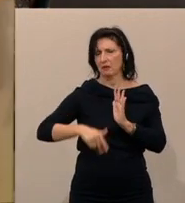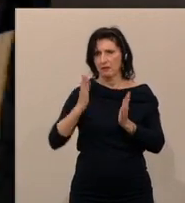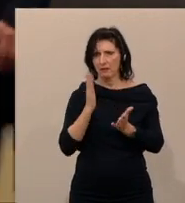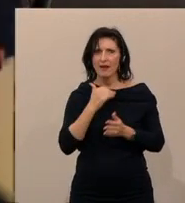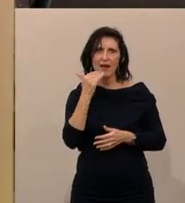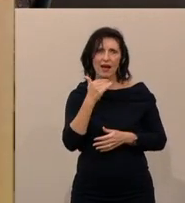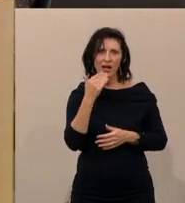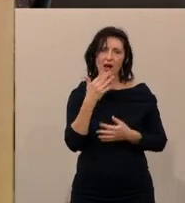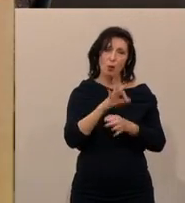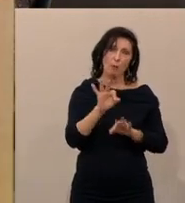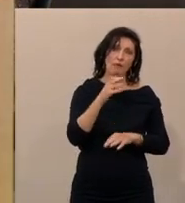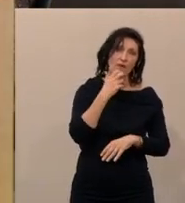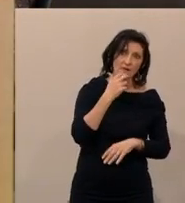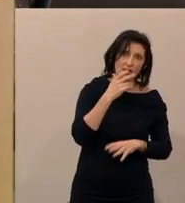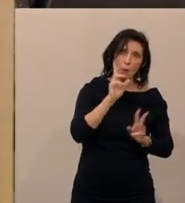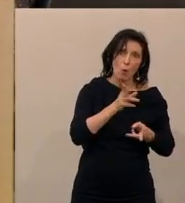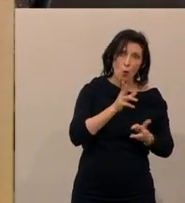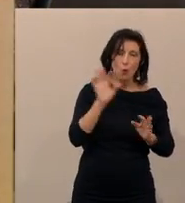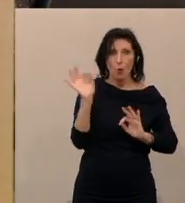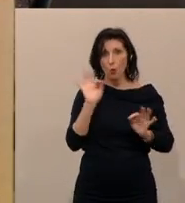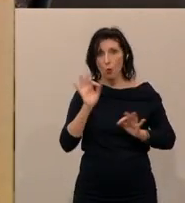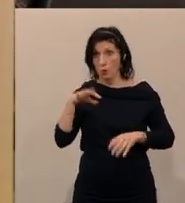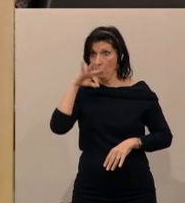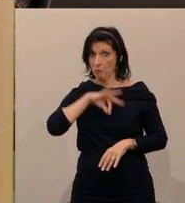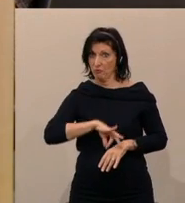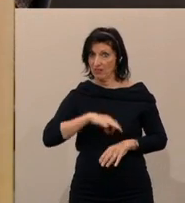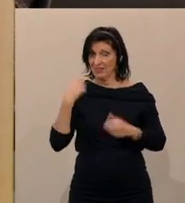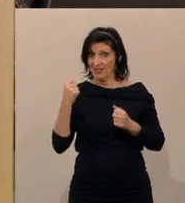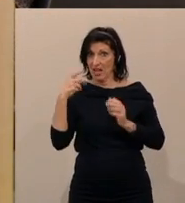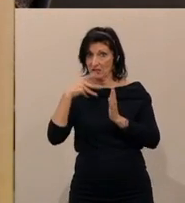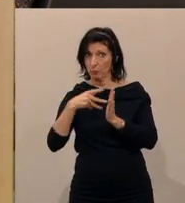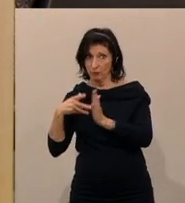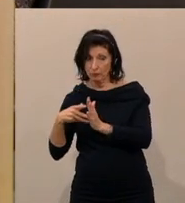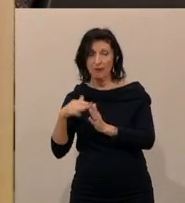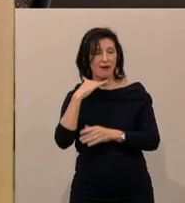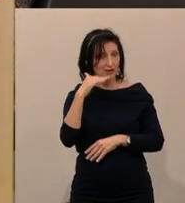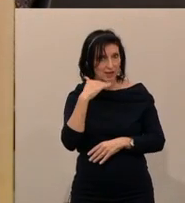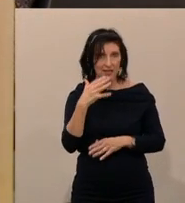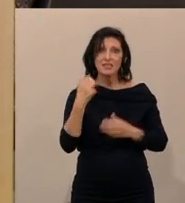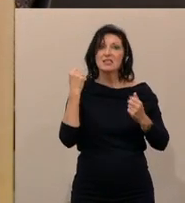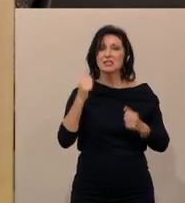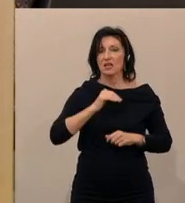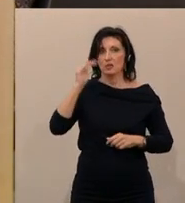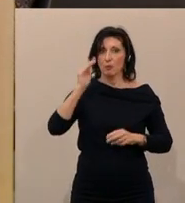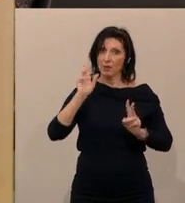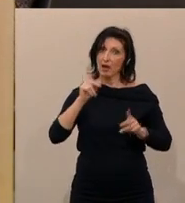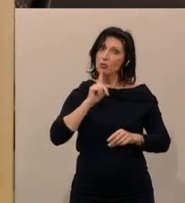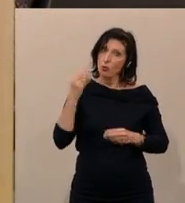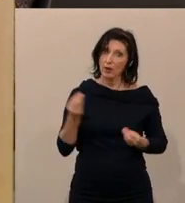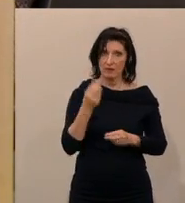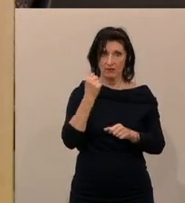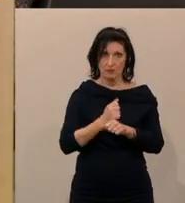eine fakultative oder eine obligatorische Sicherheitsüberprüfung handelt, kann die Sicherheitsbehörde nur dann tätig werden und